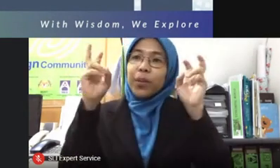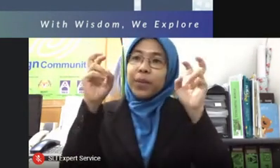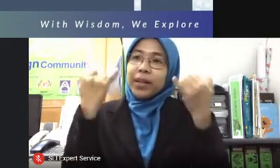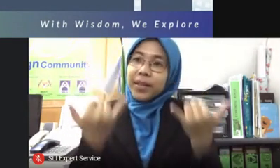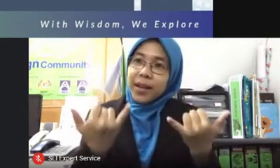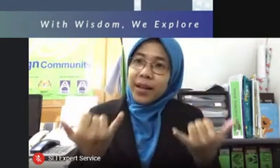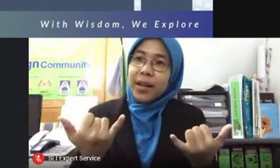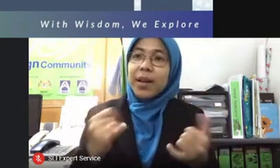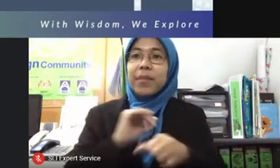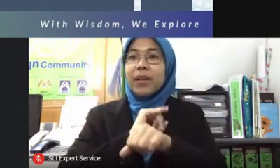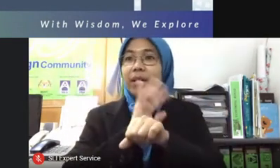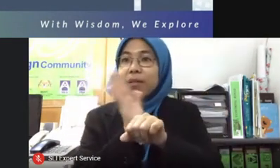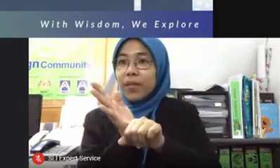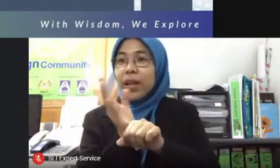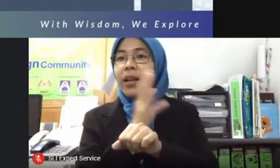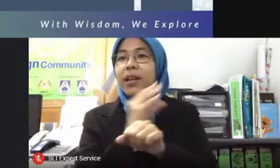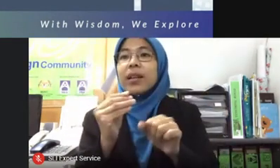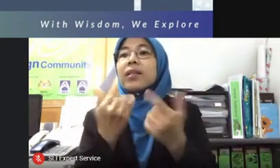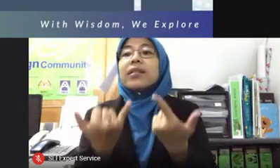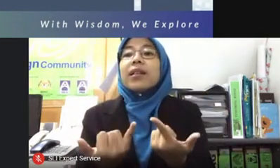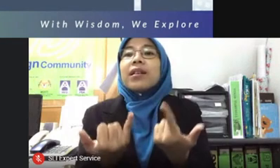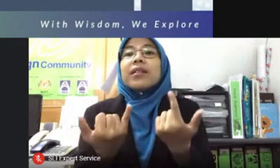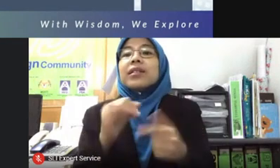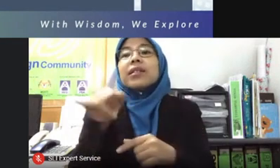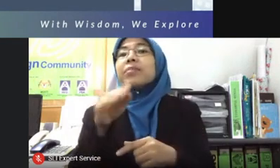era pandemik. JB berapa kes?